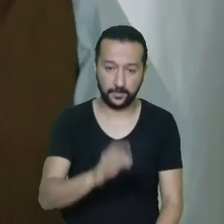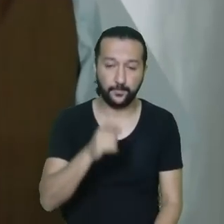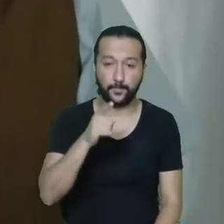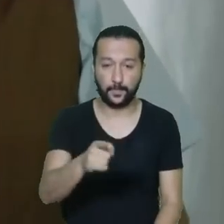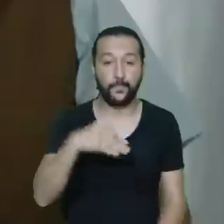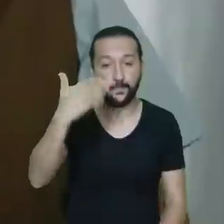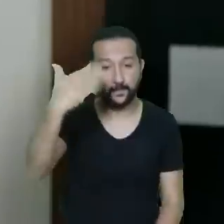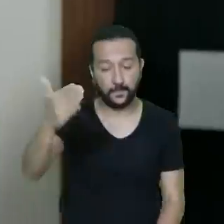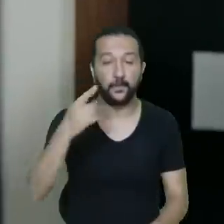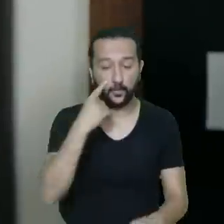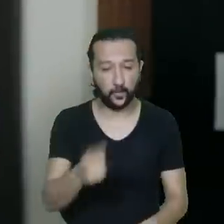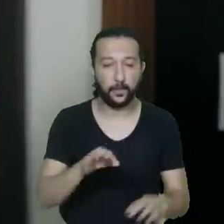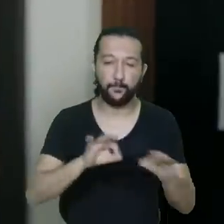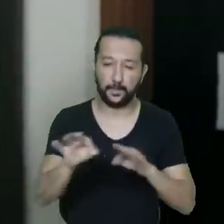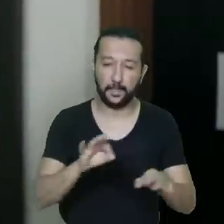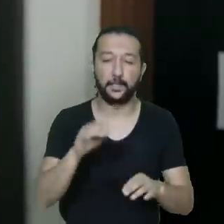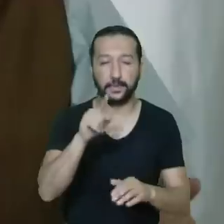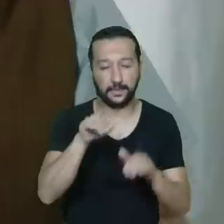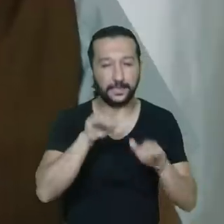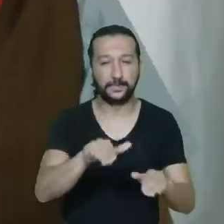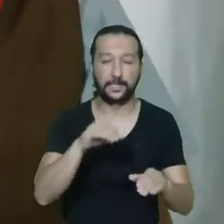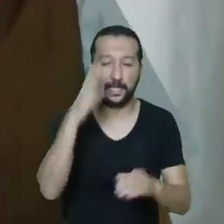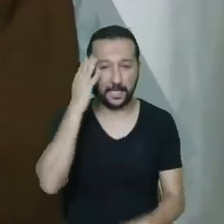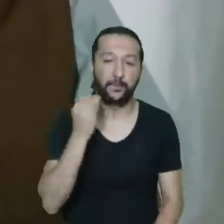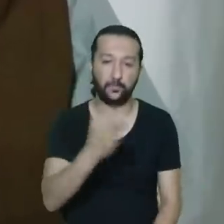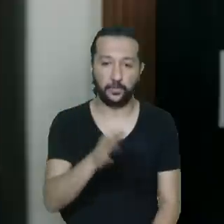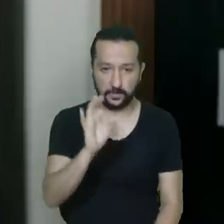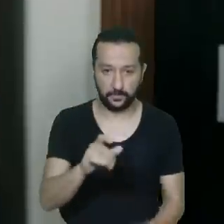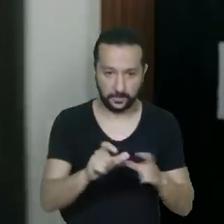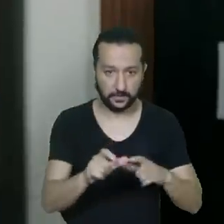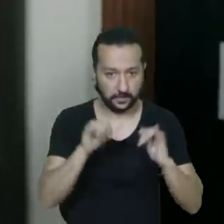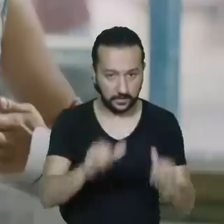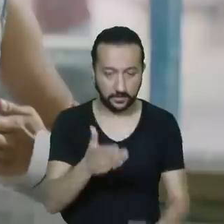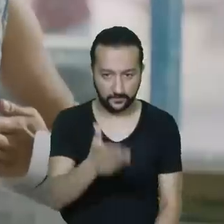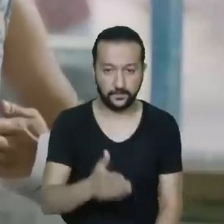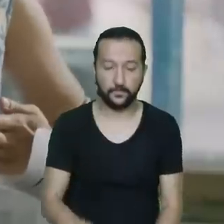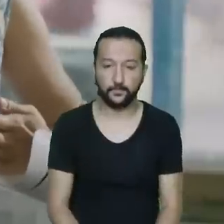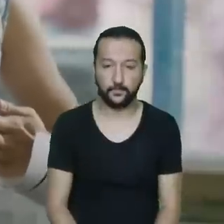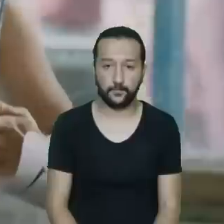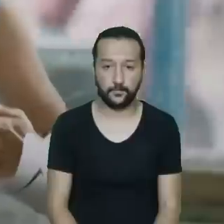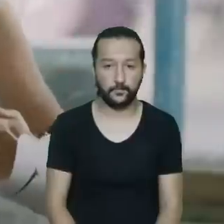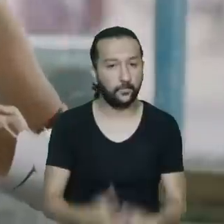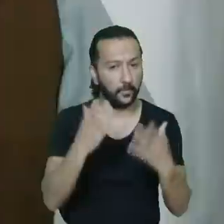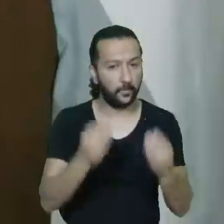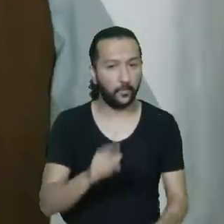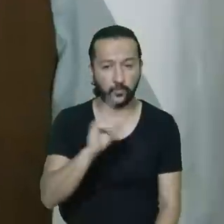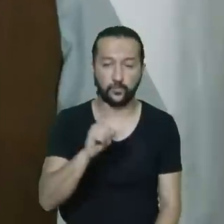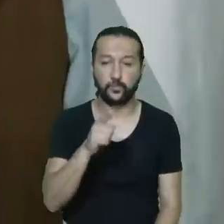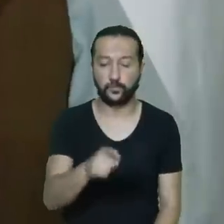Yani ileriye yönelik bir yatırım bir manada değil mi Sadıç? Aynen. Olsun.